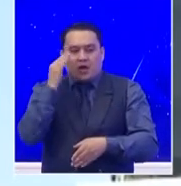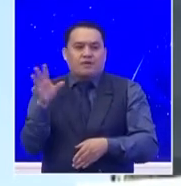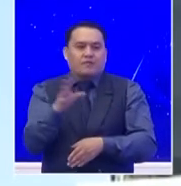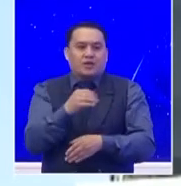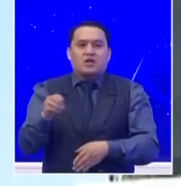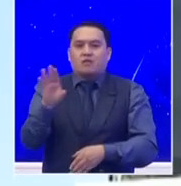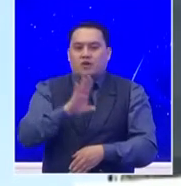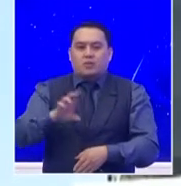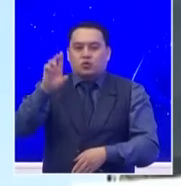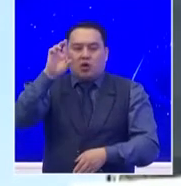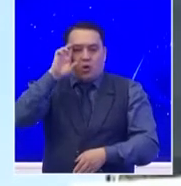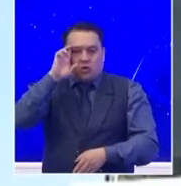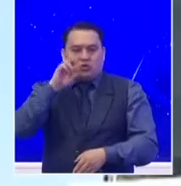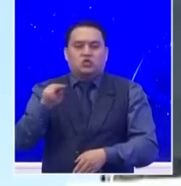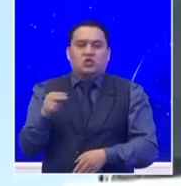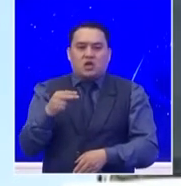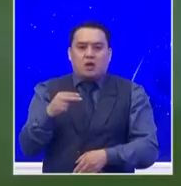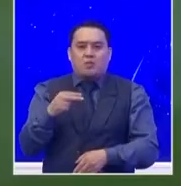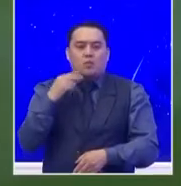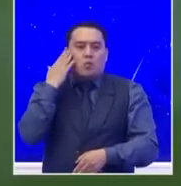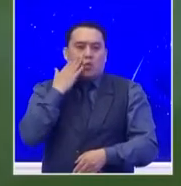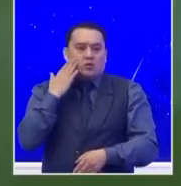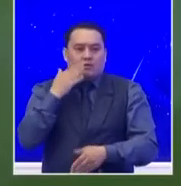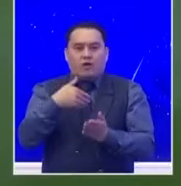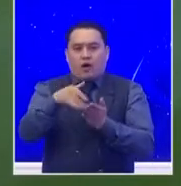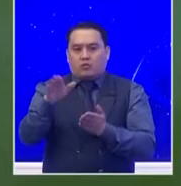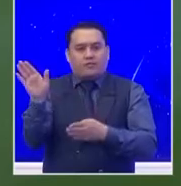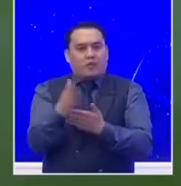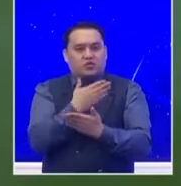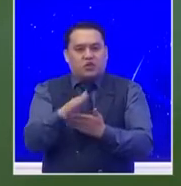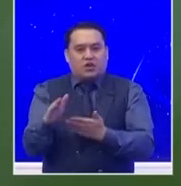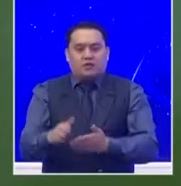ряде европейских стран. В Чехии и Молдавии матчи отменяют вообще.